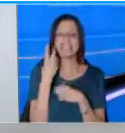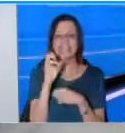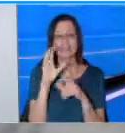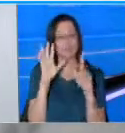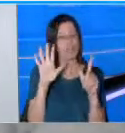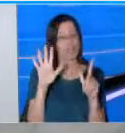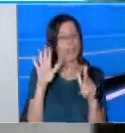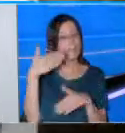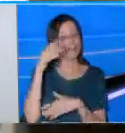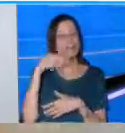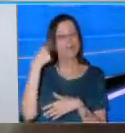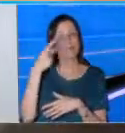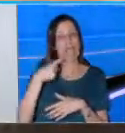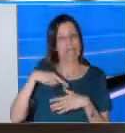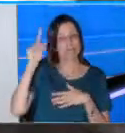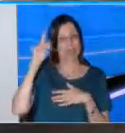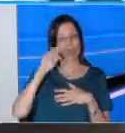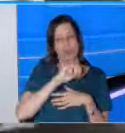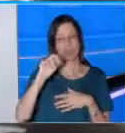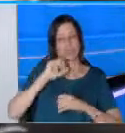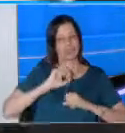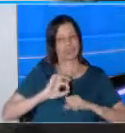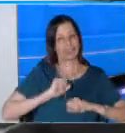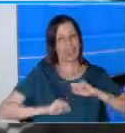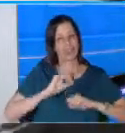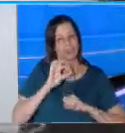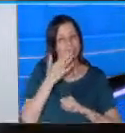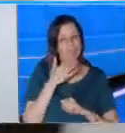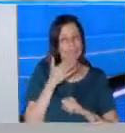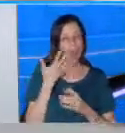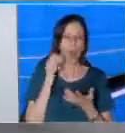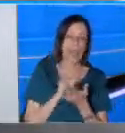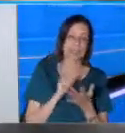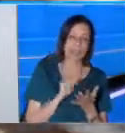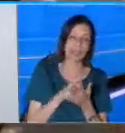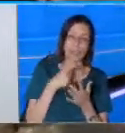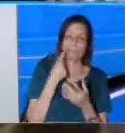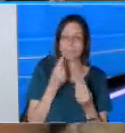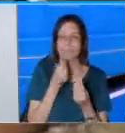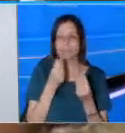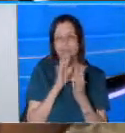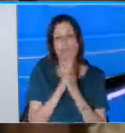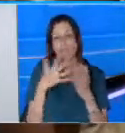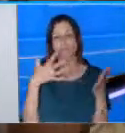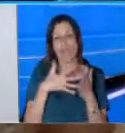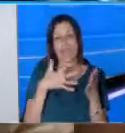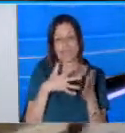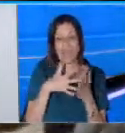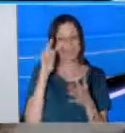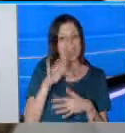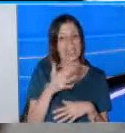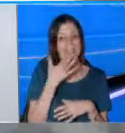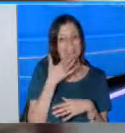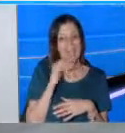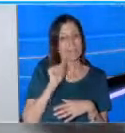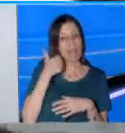עוד הטבעות בנושא של התנהגות של ישראל, או שחס וחלילה מישהו יקרא לחקירה נגד ישראל, מחר יש מושב מיוחד של